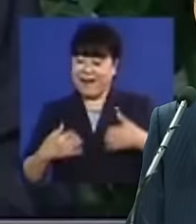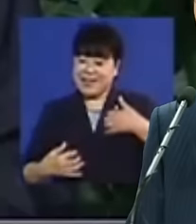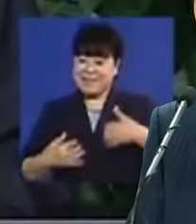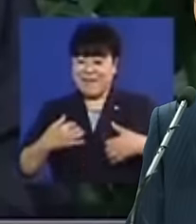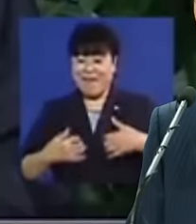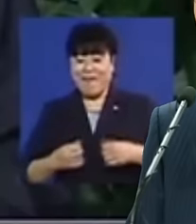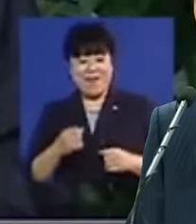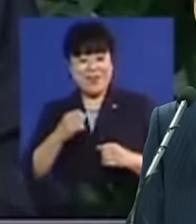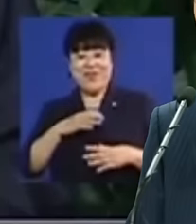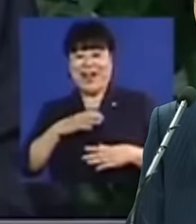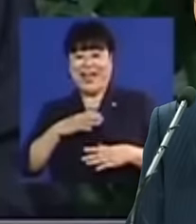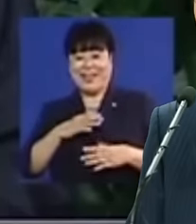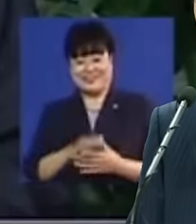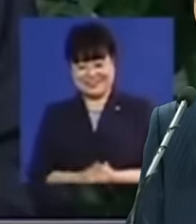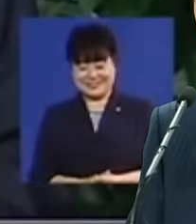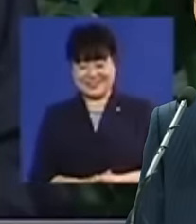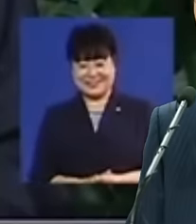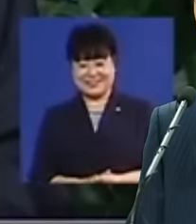놀랄 것입니다.